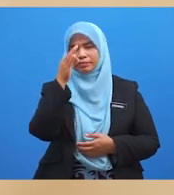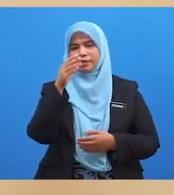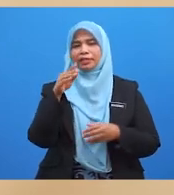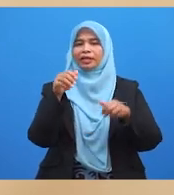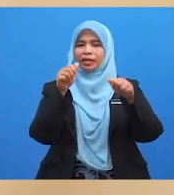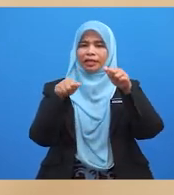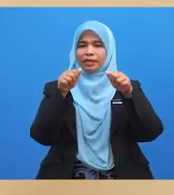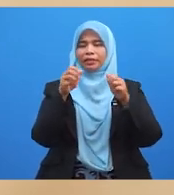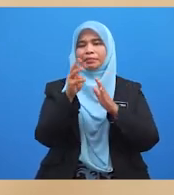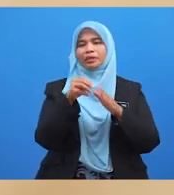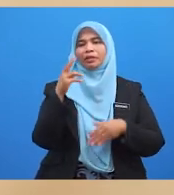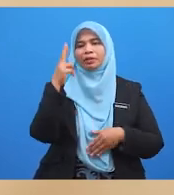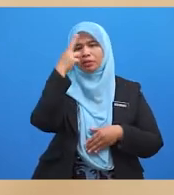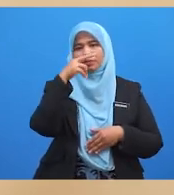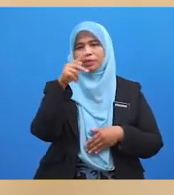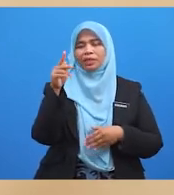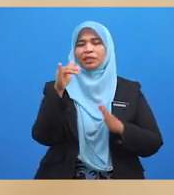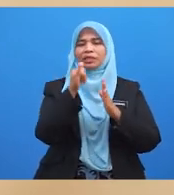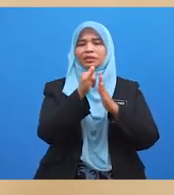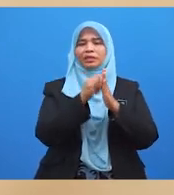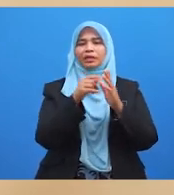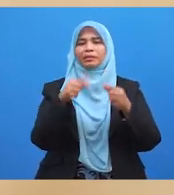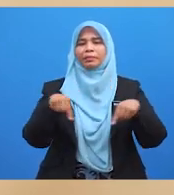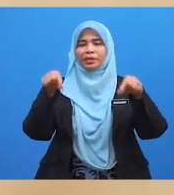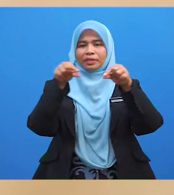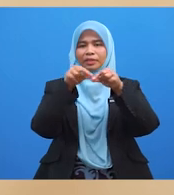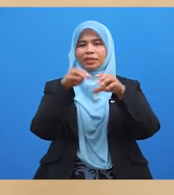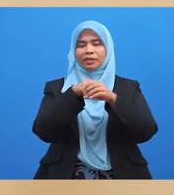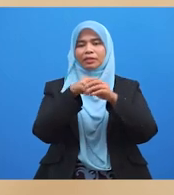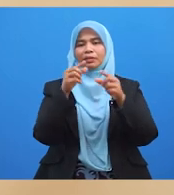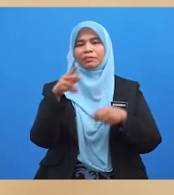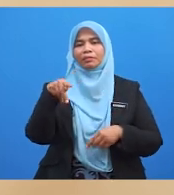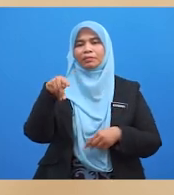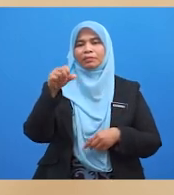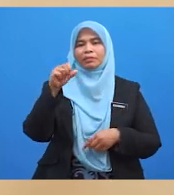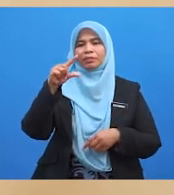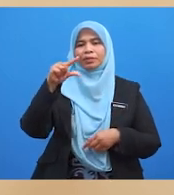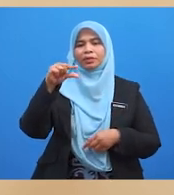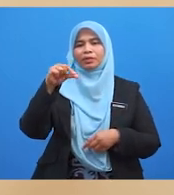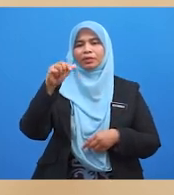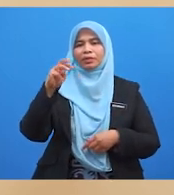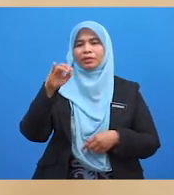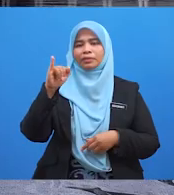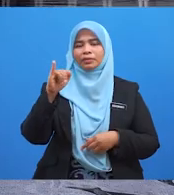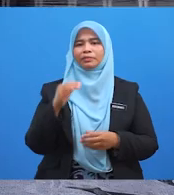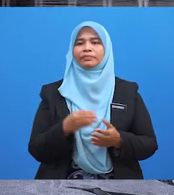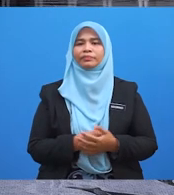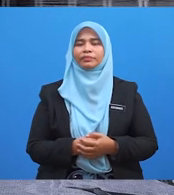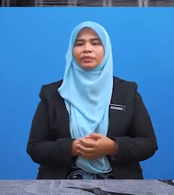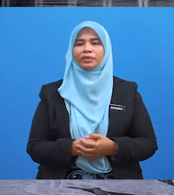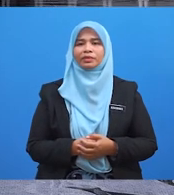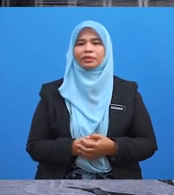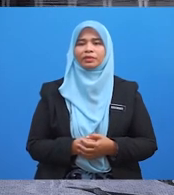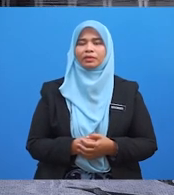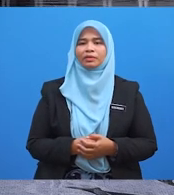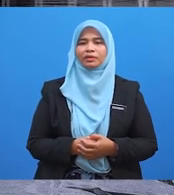keadilan merupakan syarat penting dalam poligami? Huraikan. Soalan ini